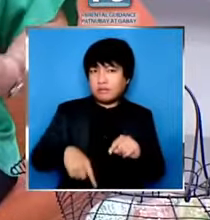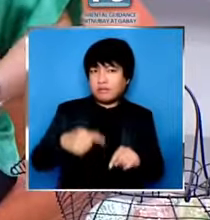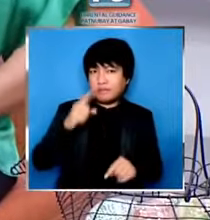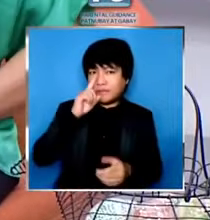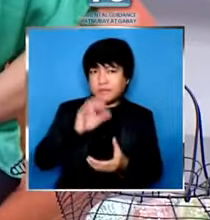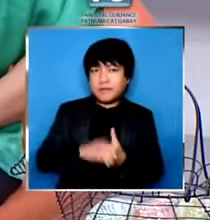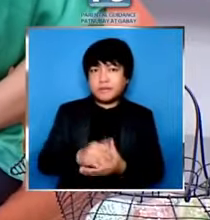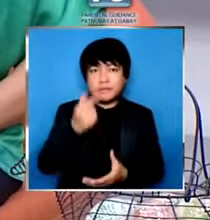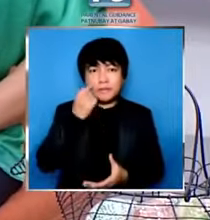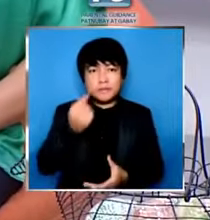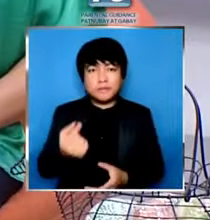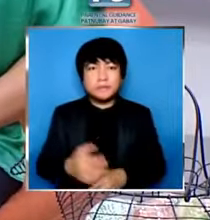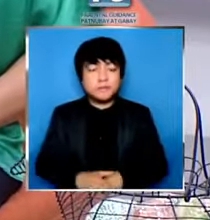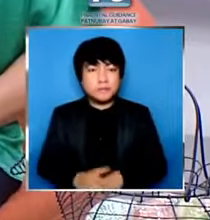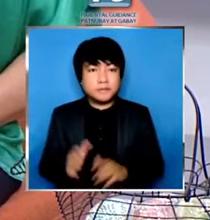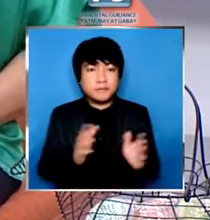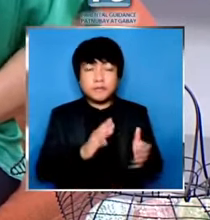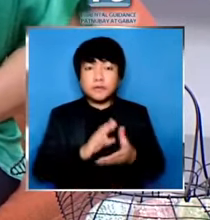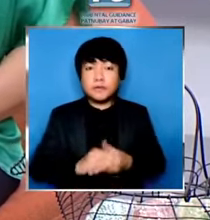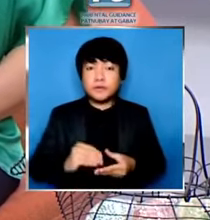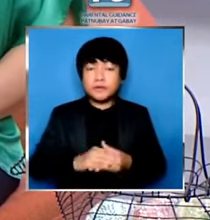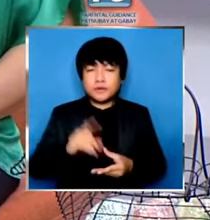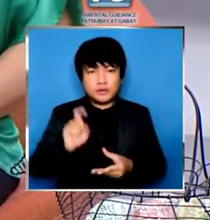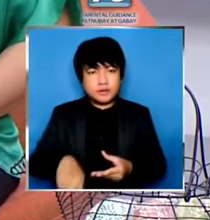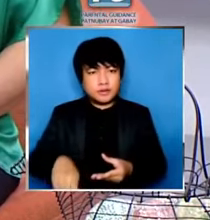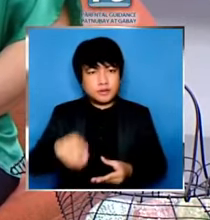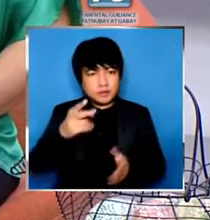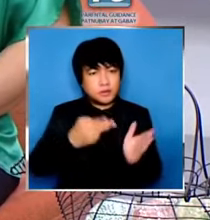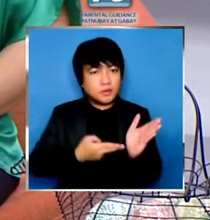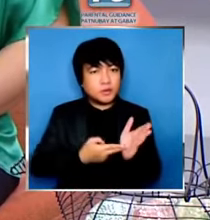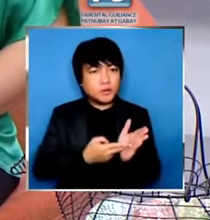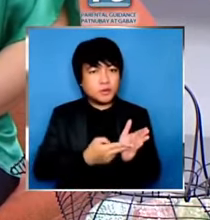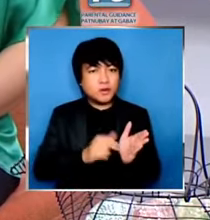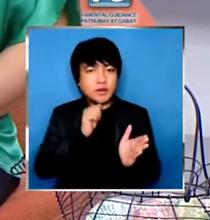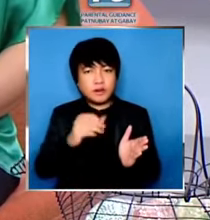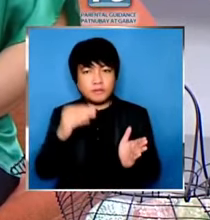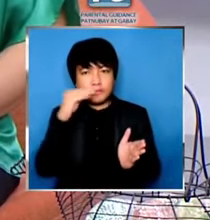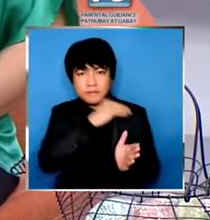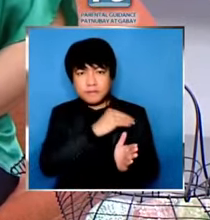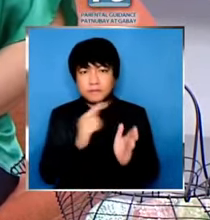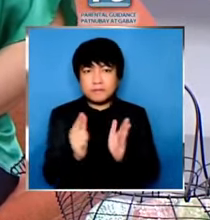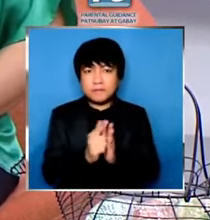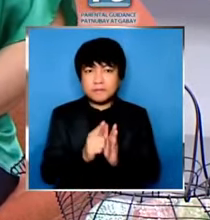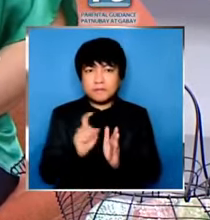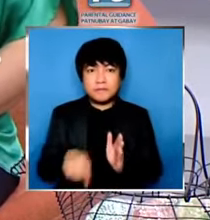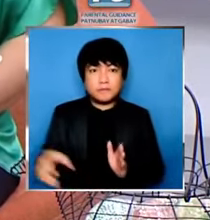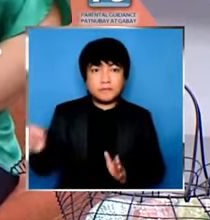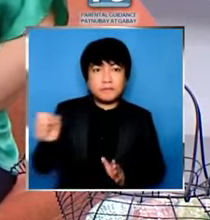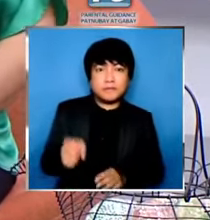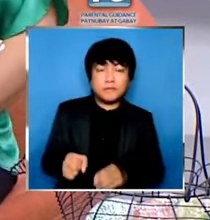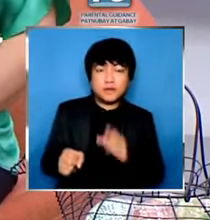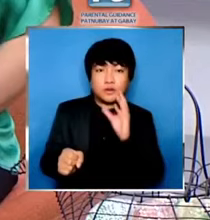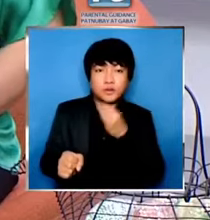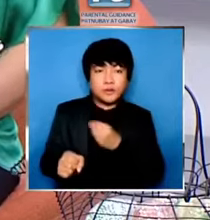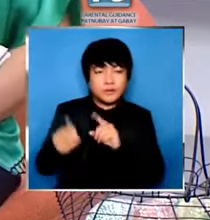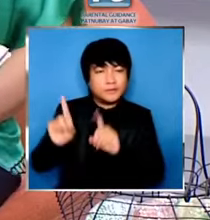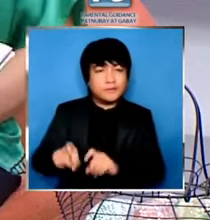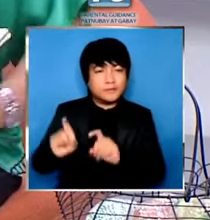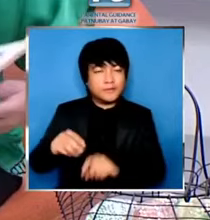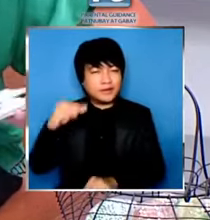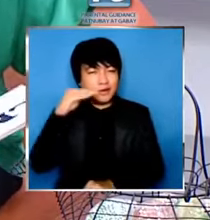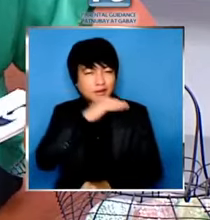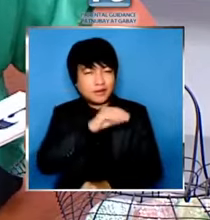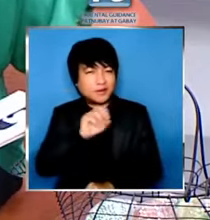Sa anumang kwentuhan, dapat laging sa totoo lang, bawal mag-lie. At tiyak namang walang lulusot sa aming lie detector machine. Kaya